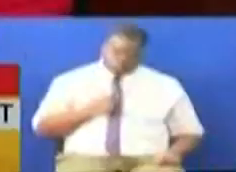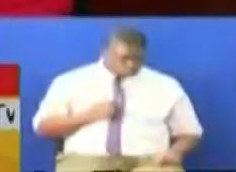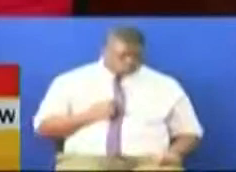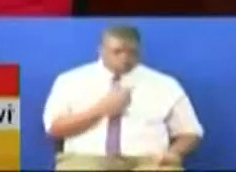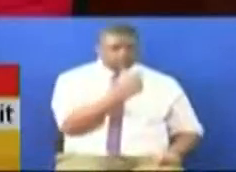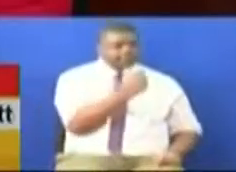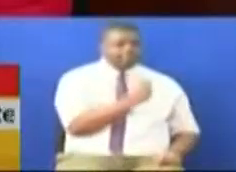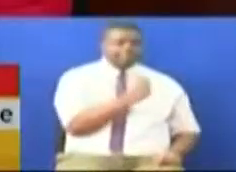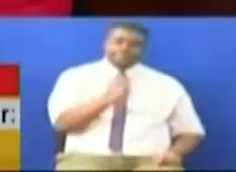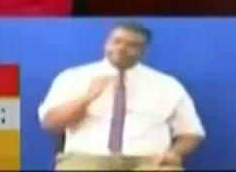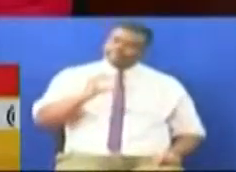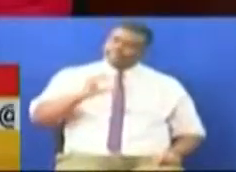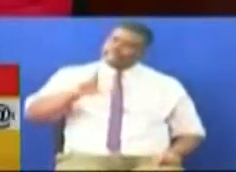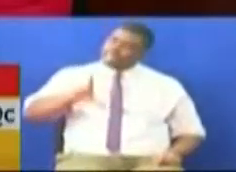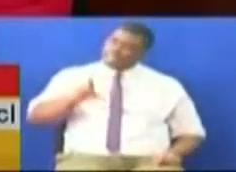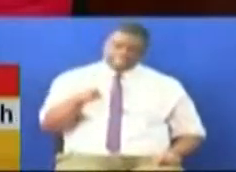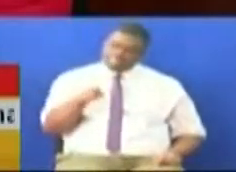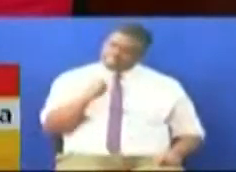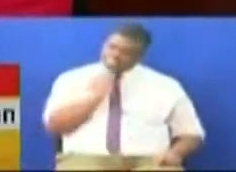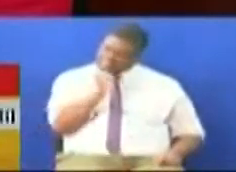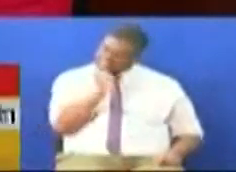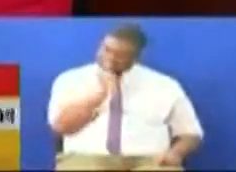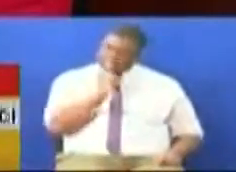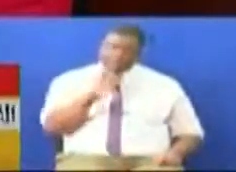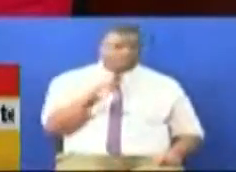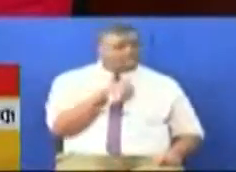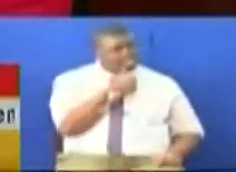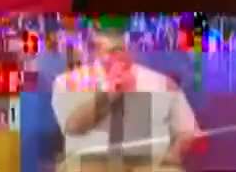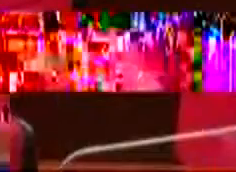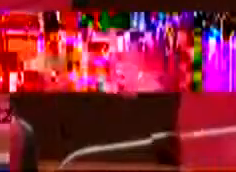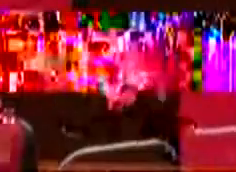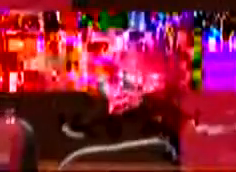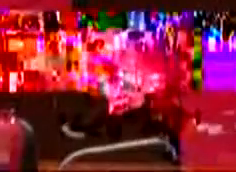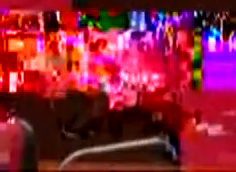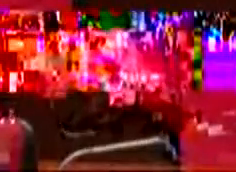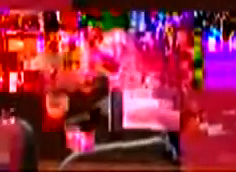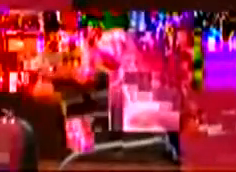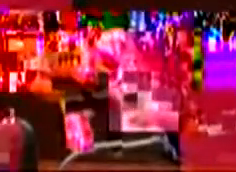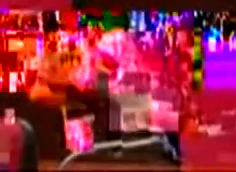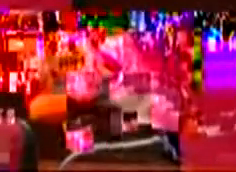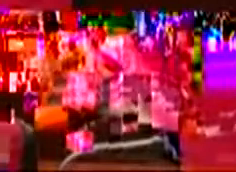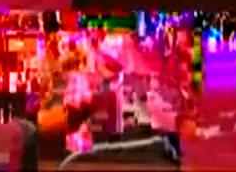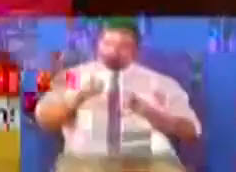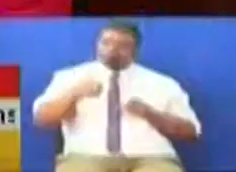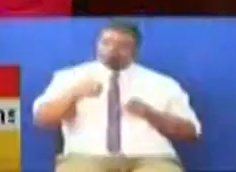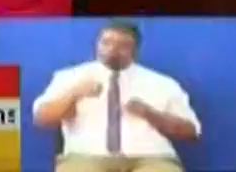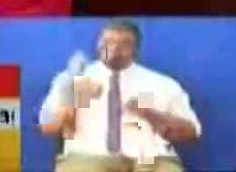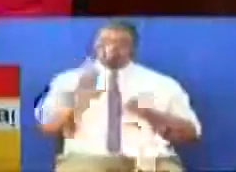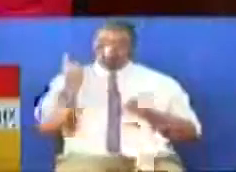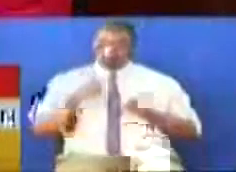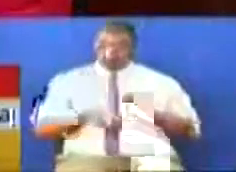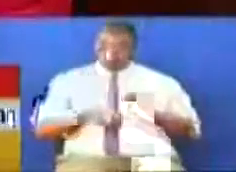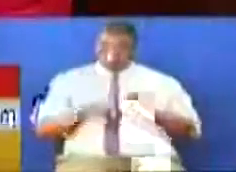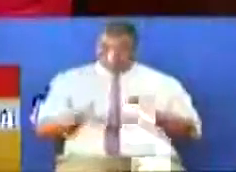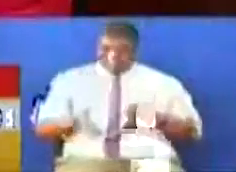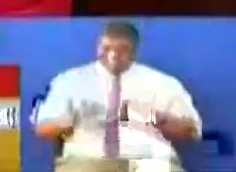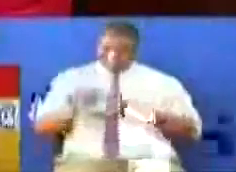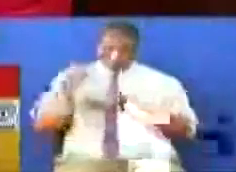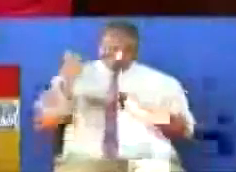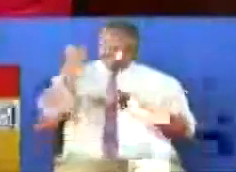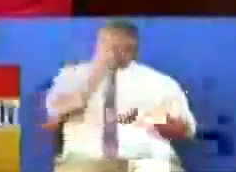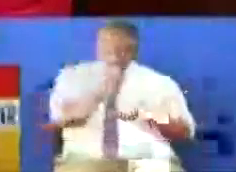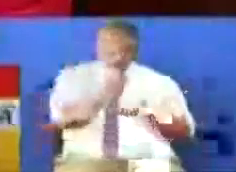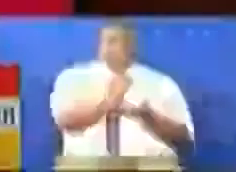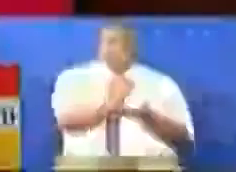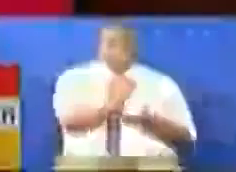TTCL ambayo tunaitegemea ikiwa ni shirika letu linamiliki mkongo wa taifa, lingeweza kuwekeza